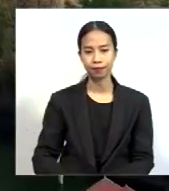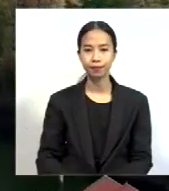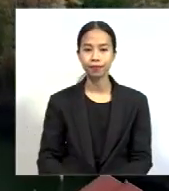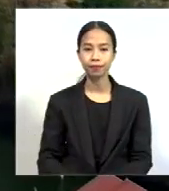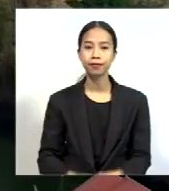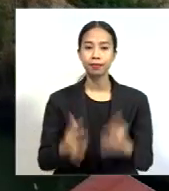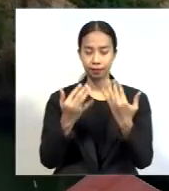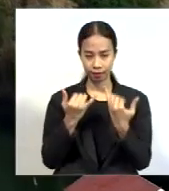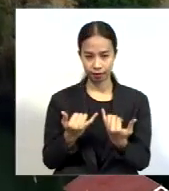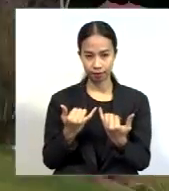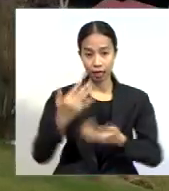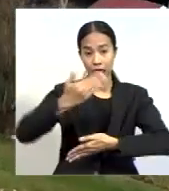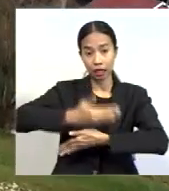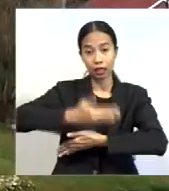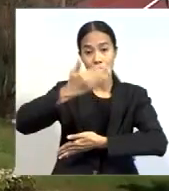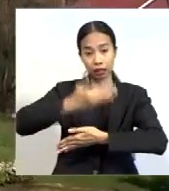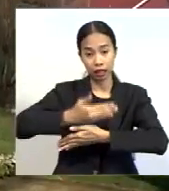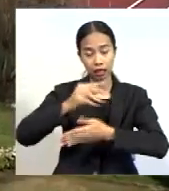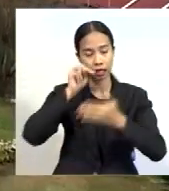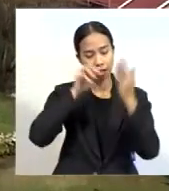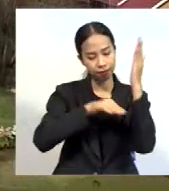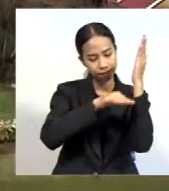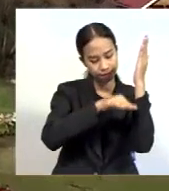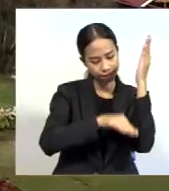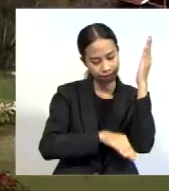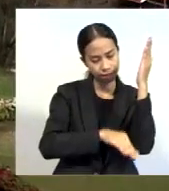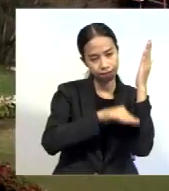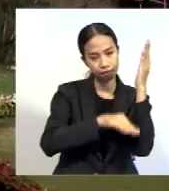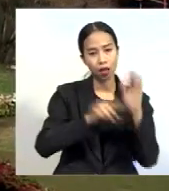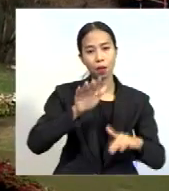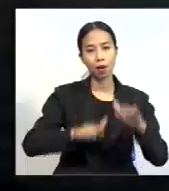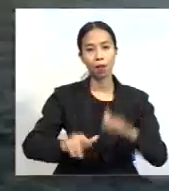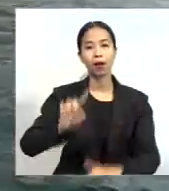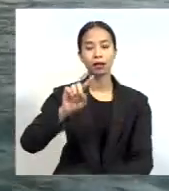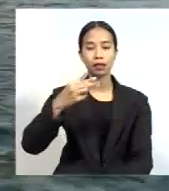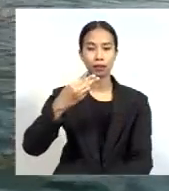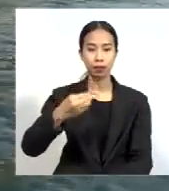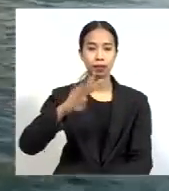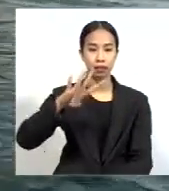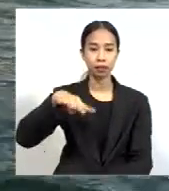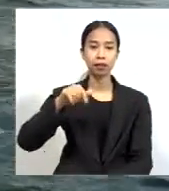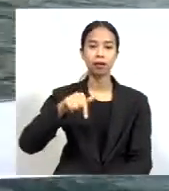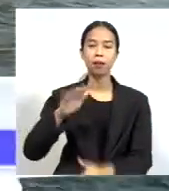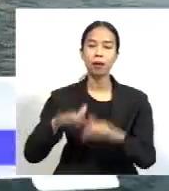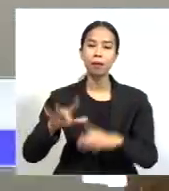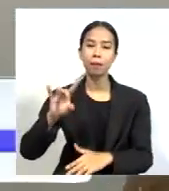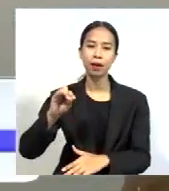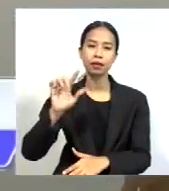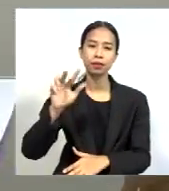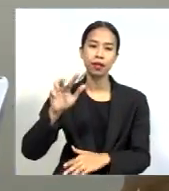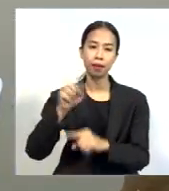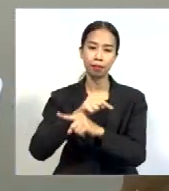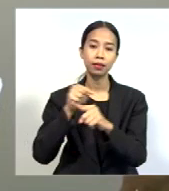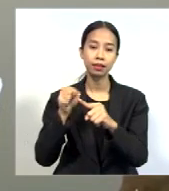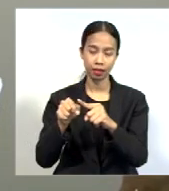สถานการณ์น้ำในเขื่อนศรีนครินทร์ในปัจจุบันมีปริมาณน้ำกว่า 14,000 ล้านลูกบาศก์เมตรคิดเป็น 83% ของความ